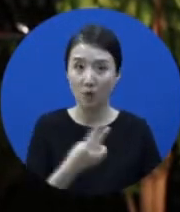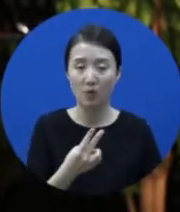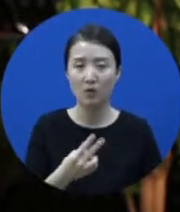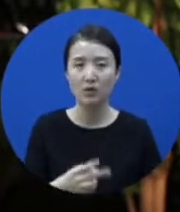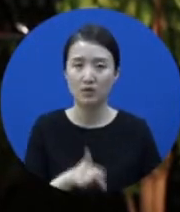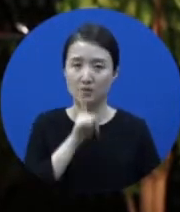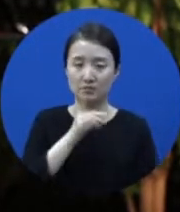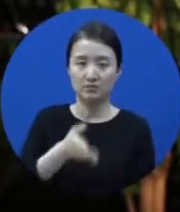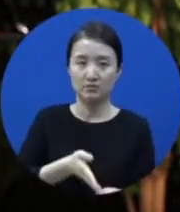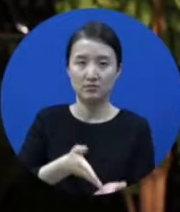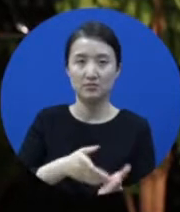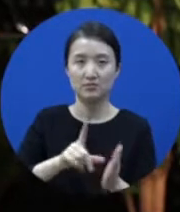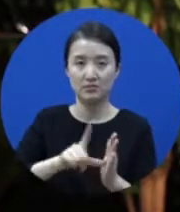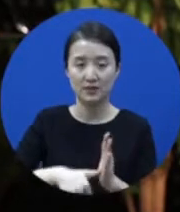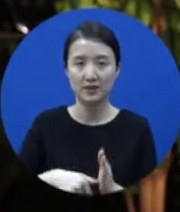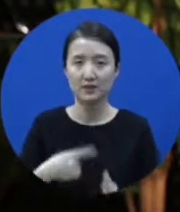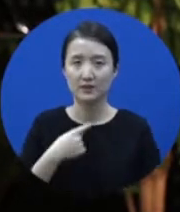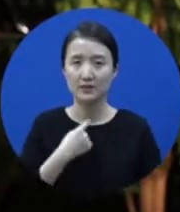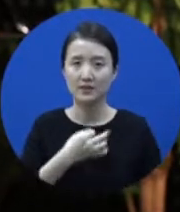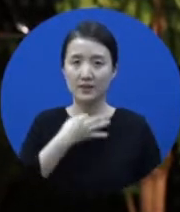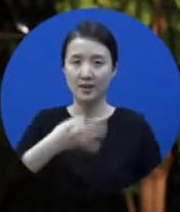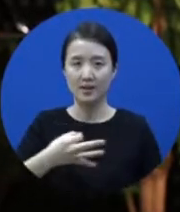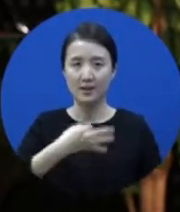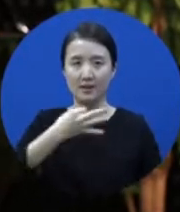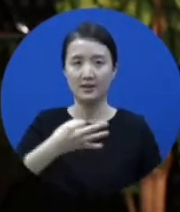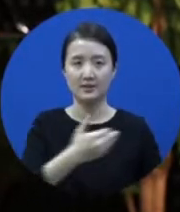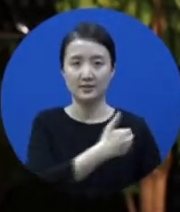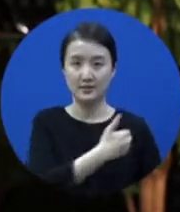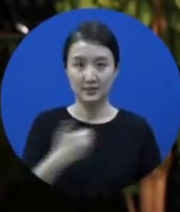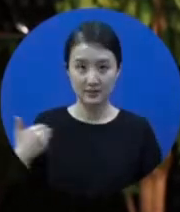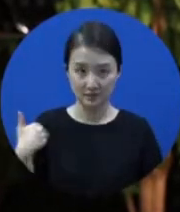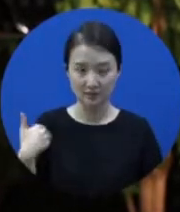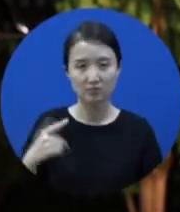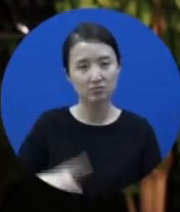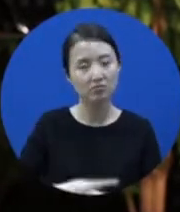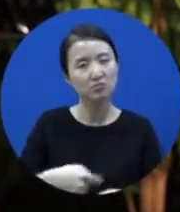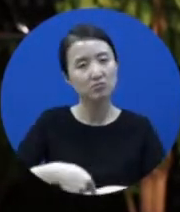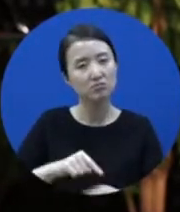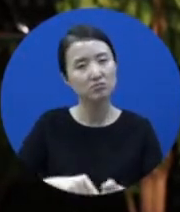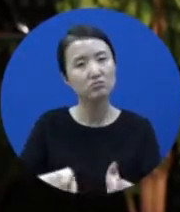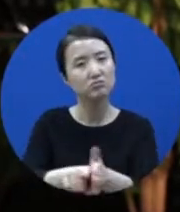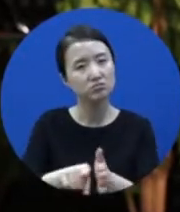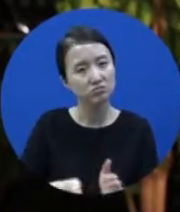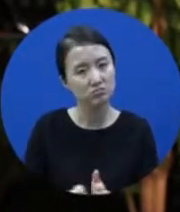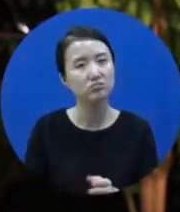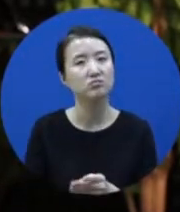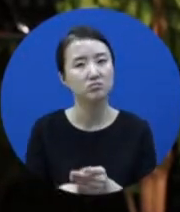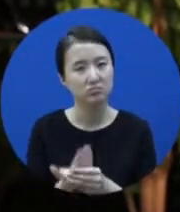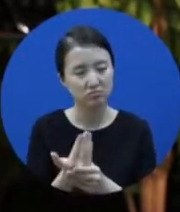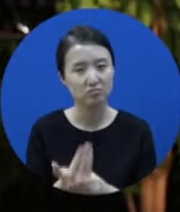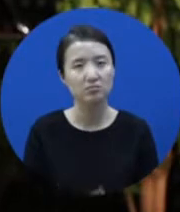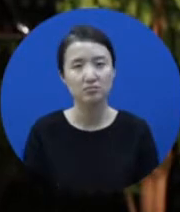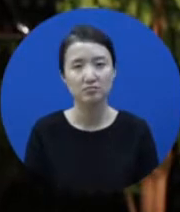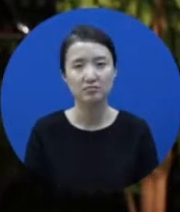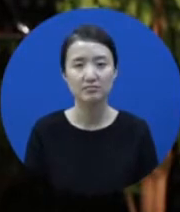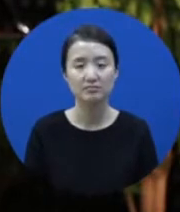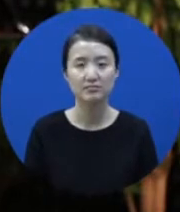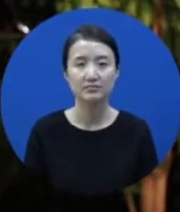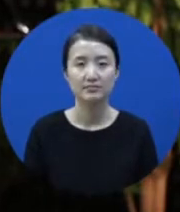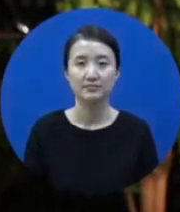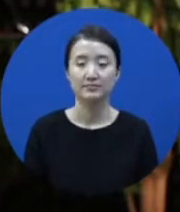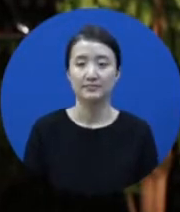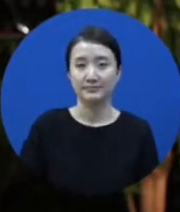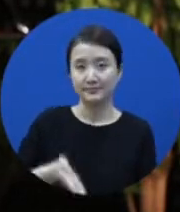나옵니다. 그래서 여러분 말씀을 잘하고 싶으십니까? 첫째, 뭐로 이야기해야 된다고요? 네.